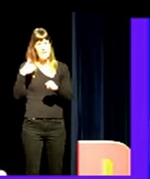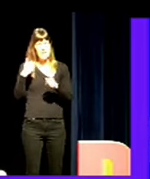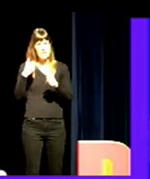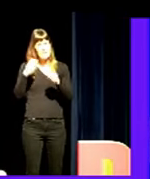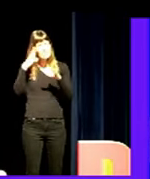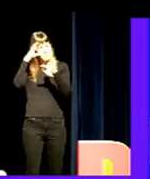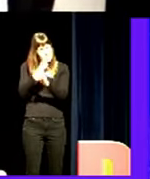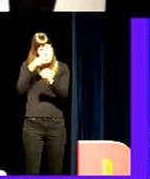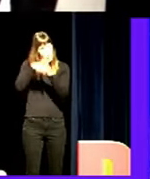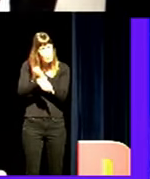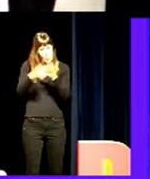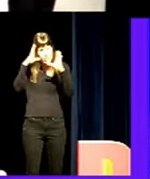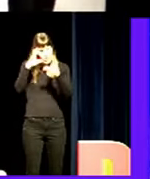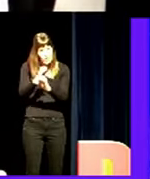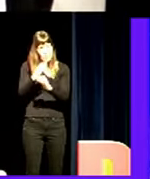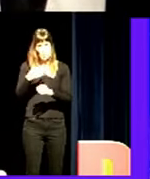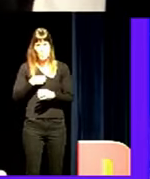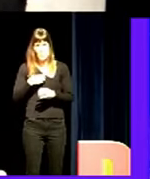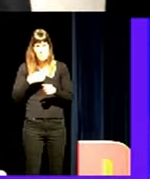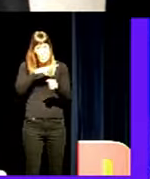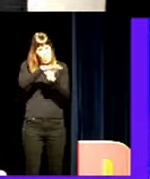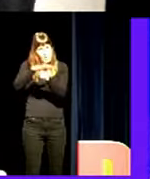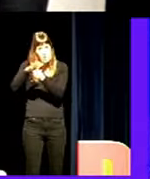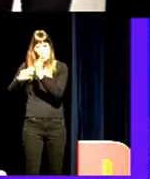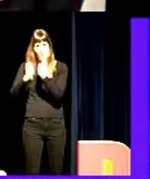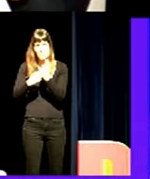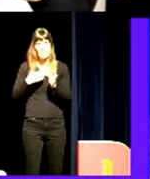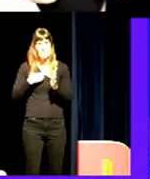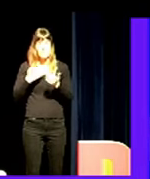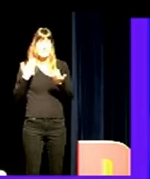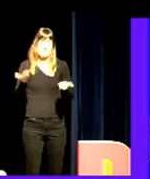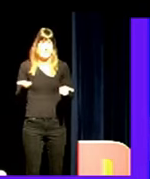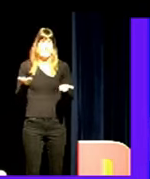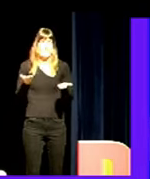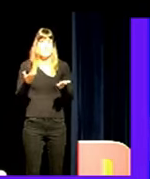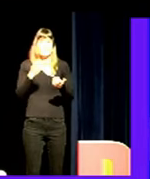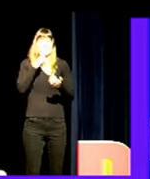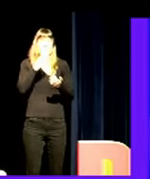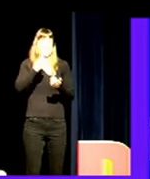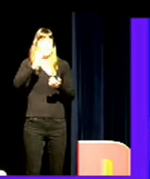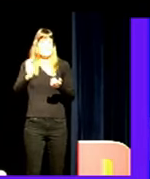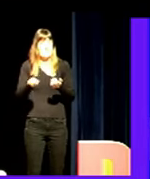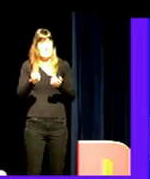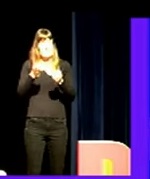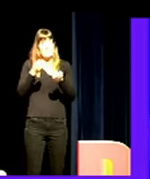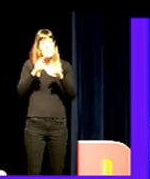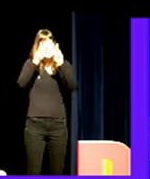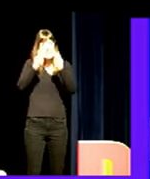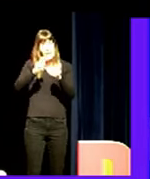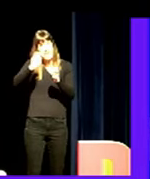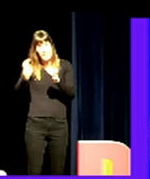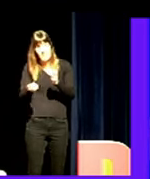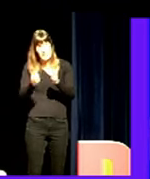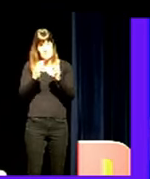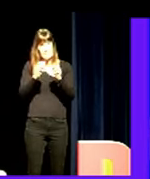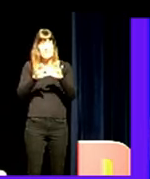ez dituzu, ez da, erpin guztiak horatzen, badauzela, egola oso anitzak, eta nik badakit ezkert, daude hitz egiten mundu digitala